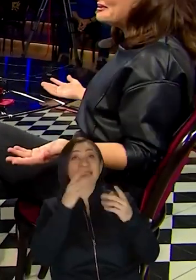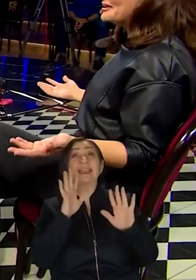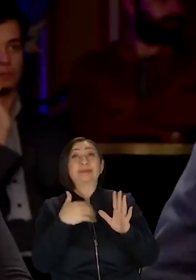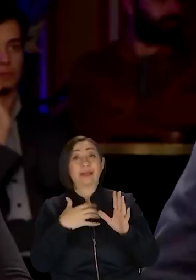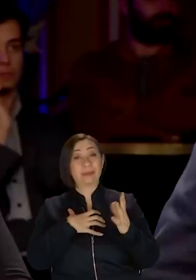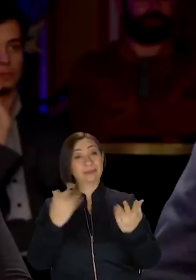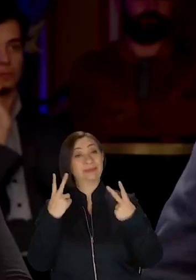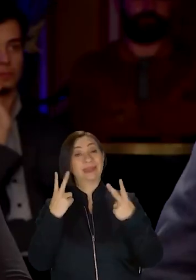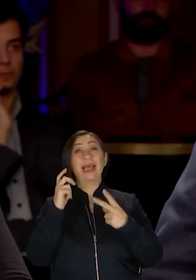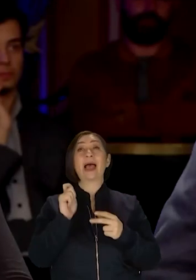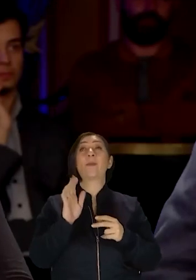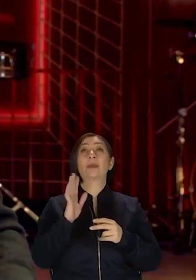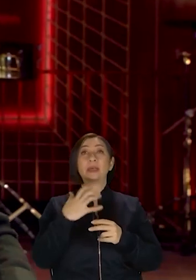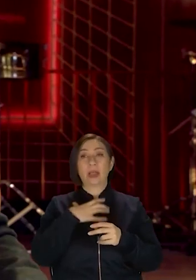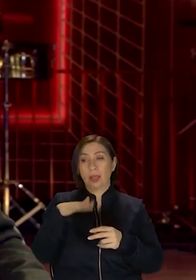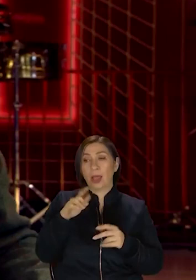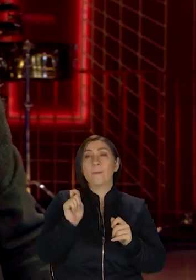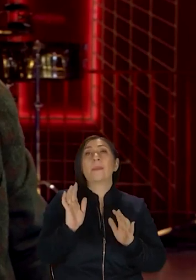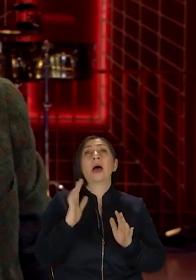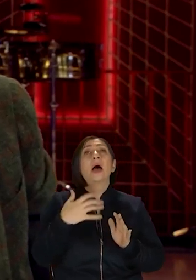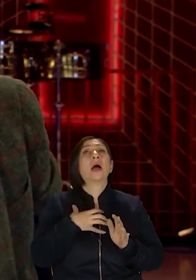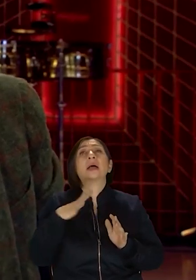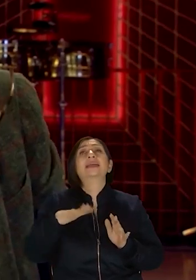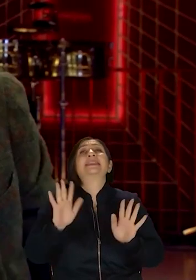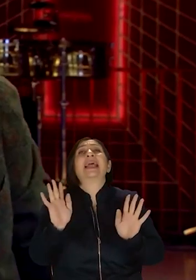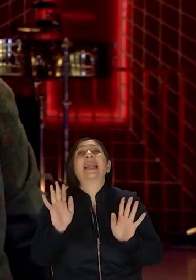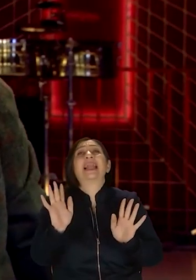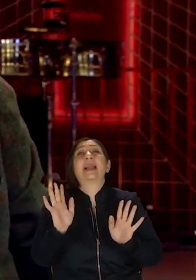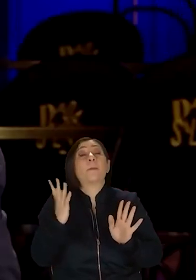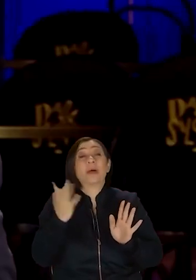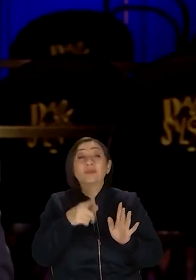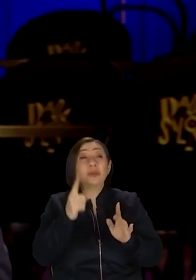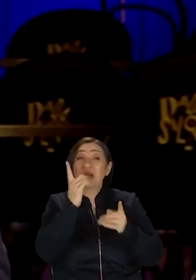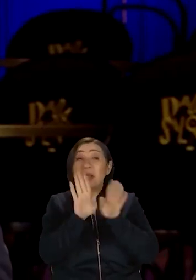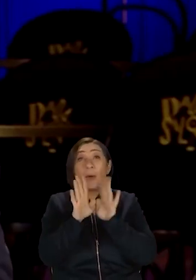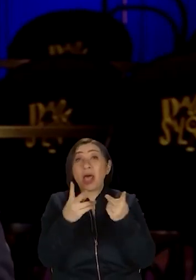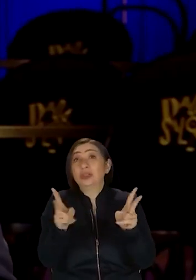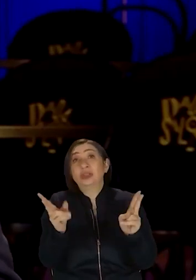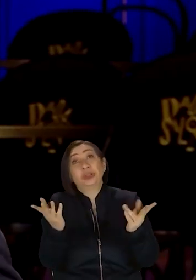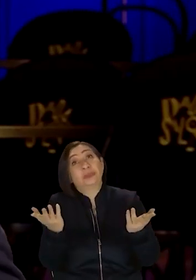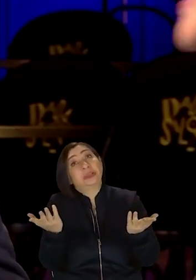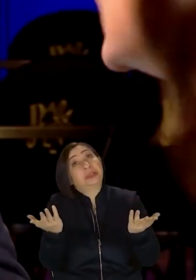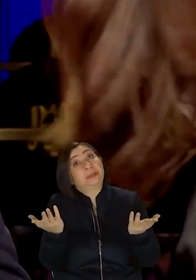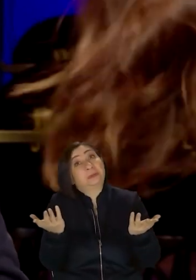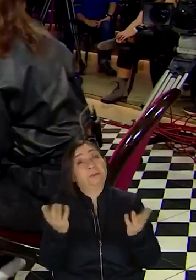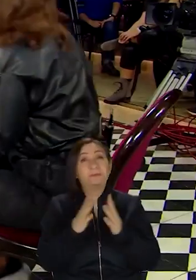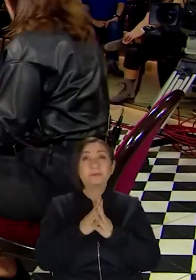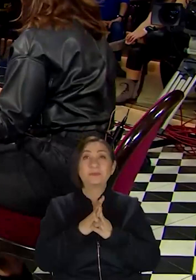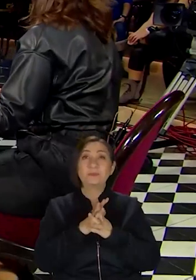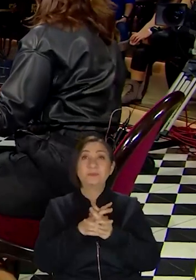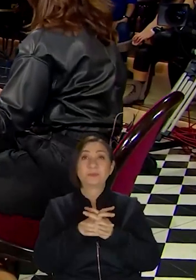de şey yapmayayım. Aman şekerim, küçümseme kendimi. Hayır. Küçümseme. Ben... Bakarsın buradan da bir kapı açılır. Ha, doğru. Şöyle düzeltme yapayım